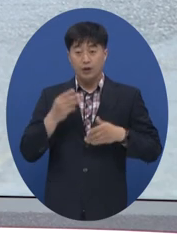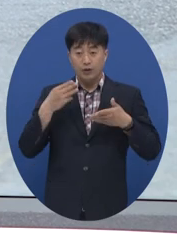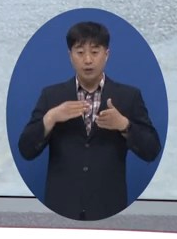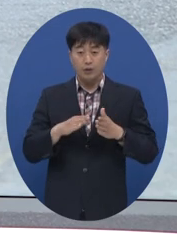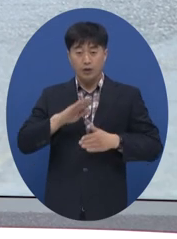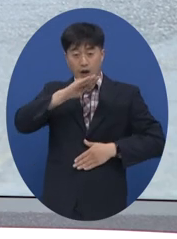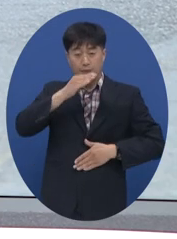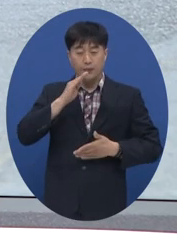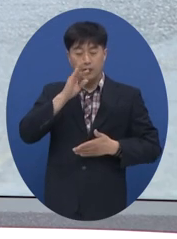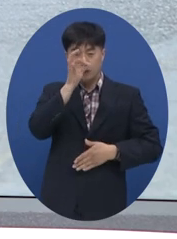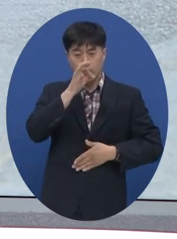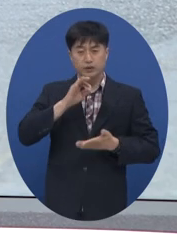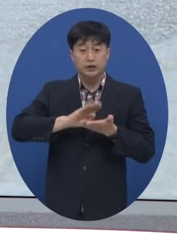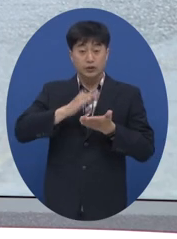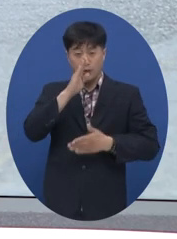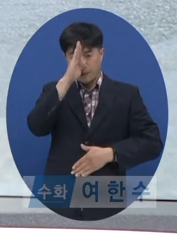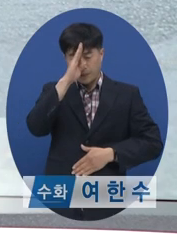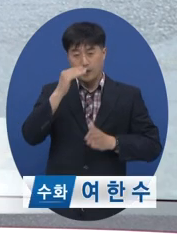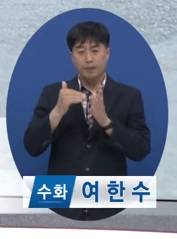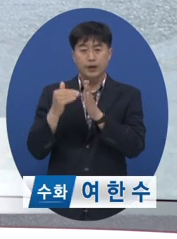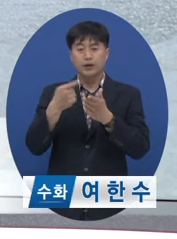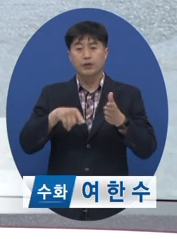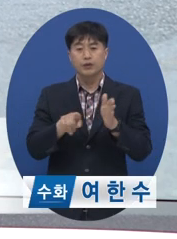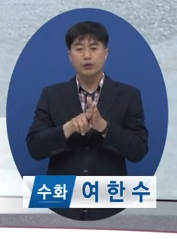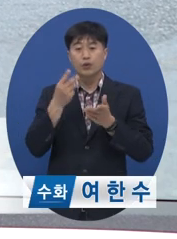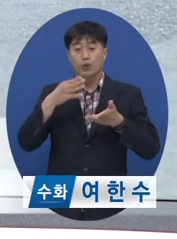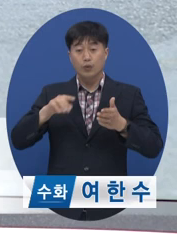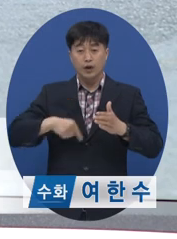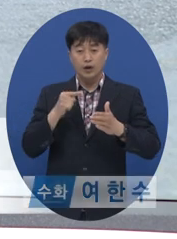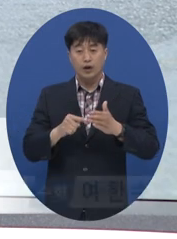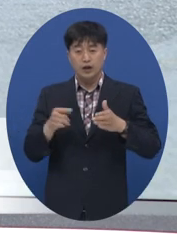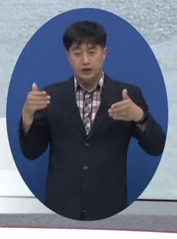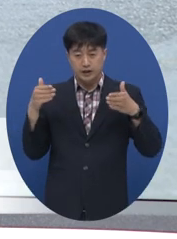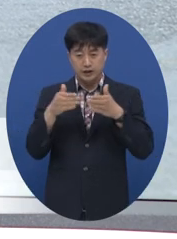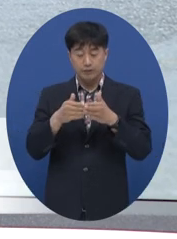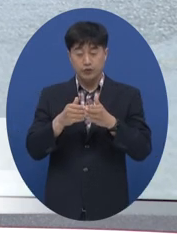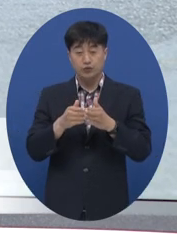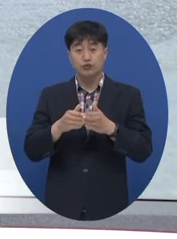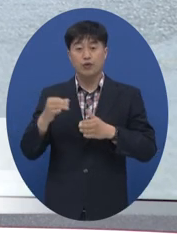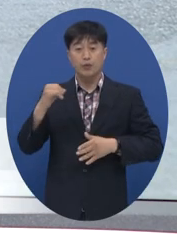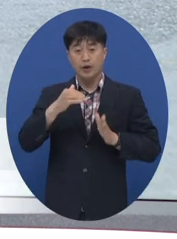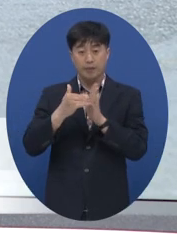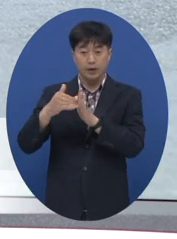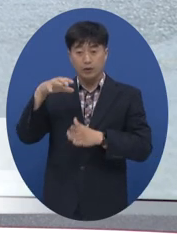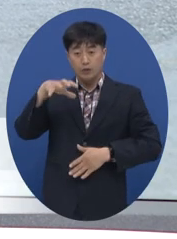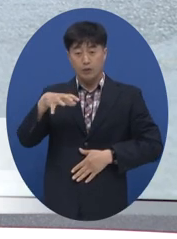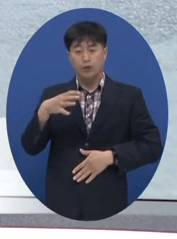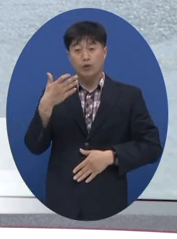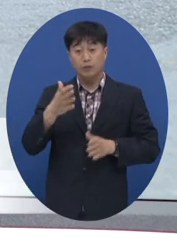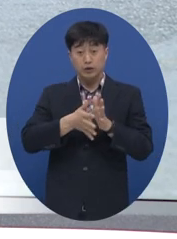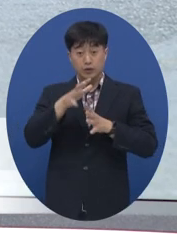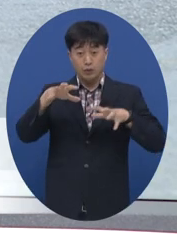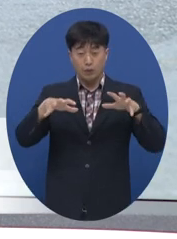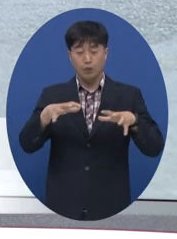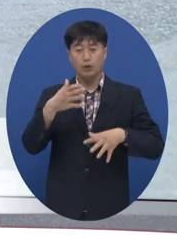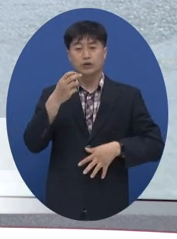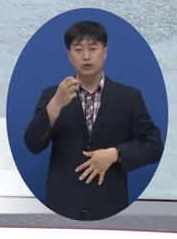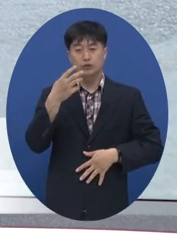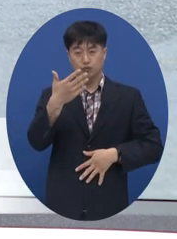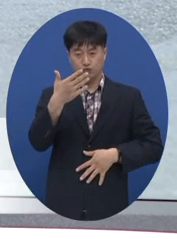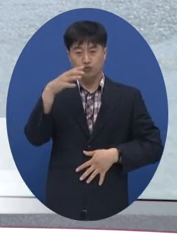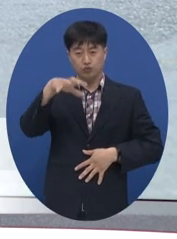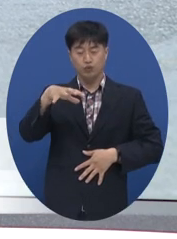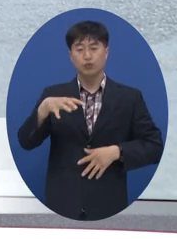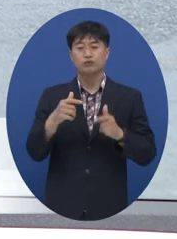경기도가 아프리카 돼지열병 차단 방역을 위해 도내 거점 소독 시설을 19개 시군 39개소로 확대